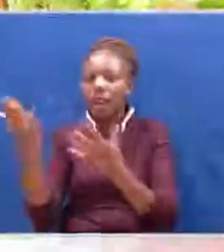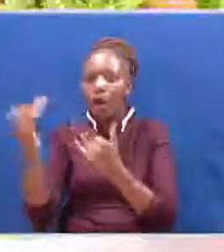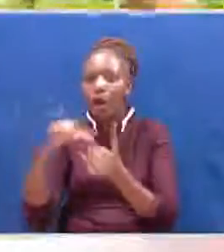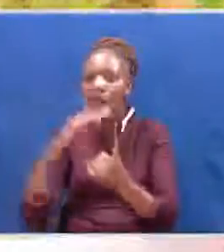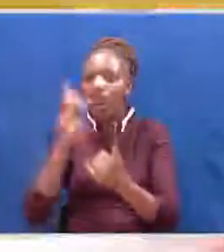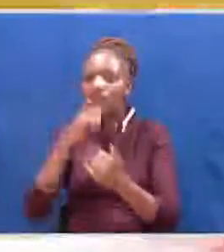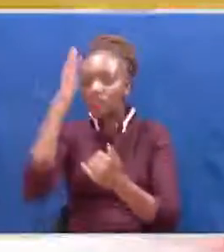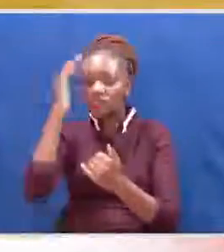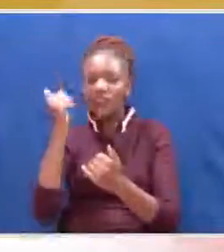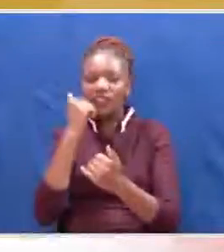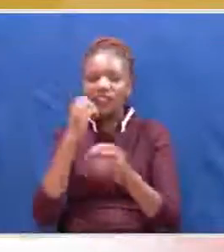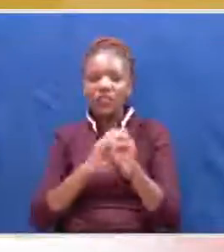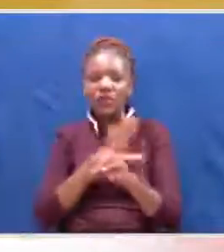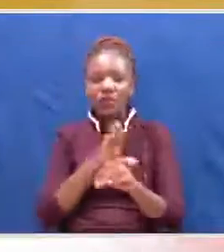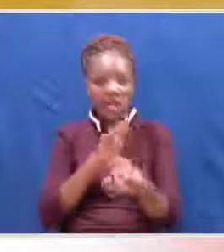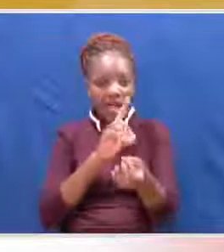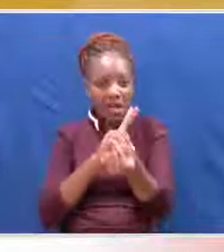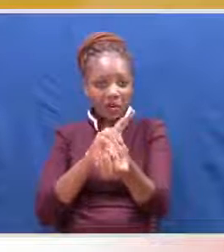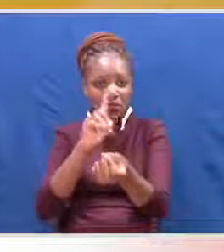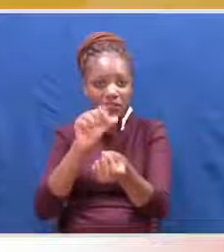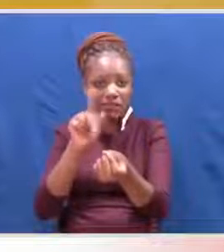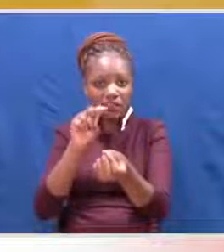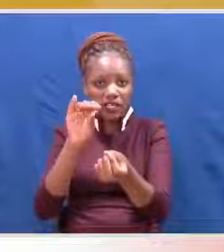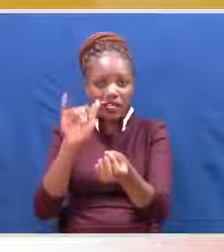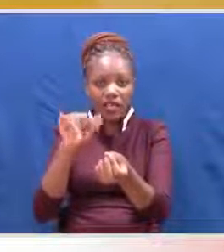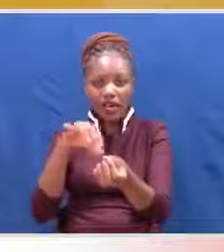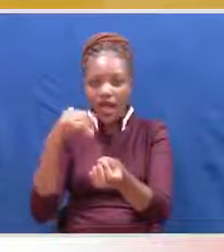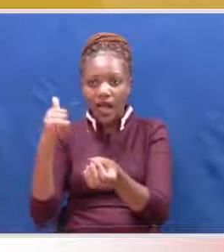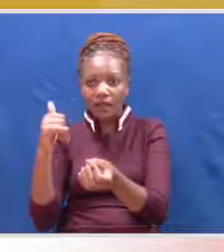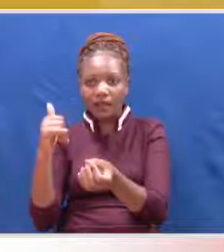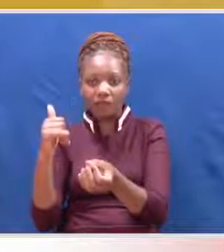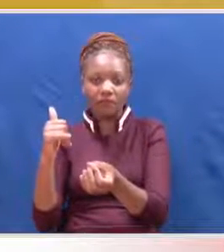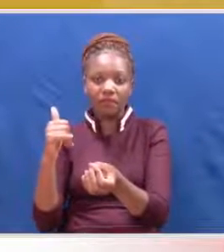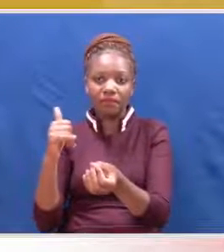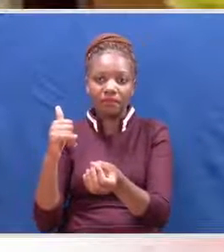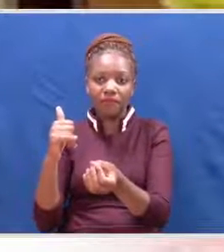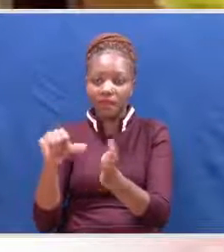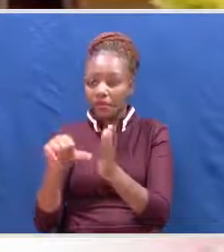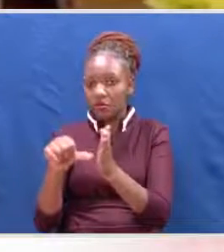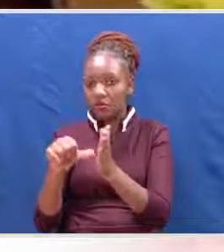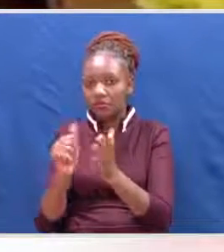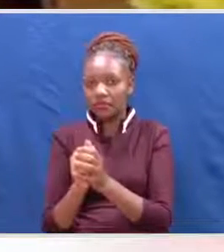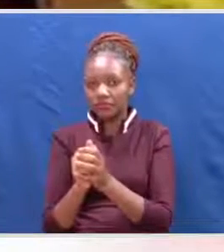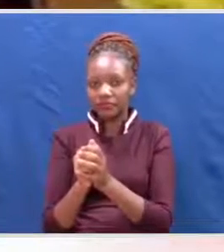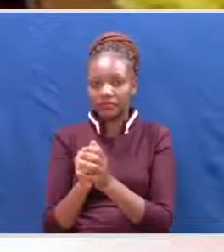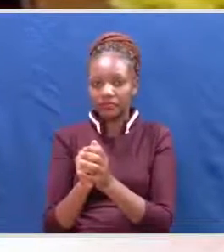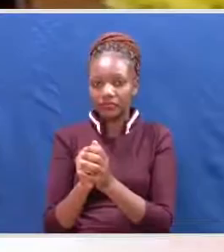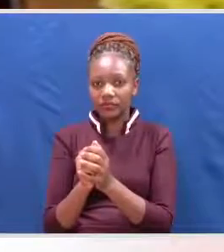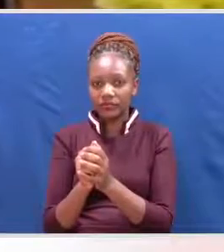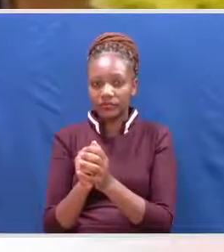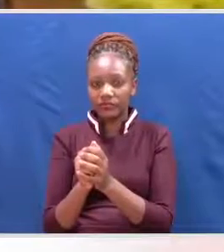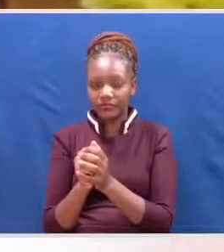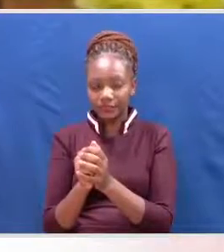COVID, Dr. Daniel Alushula, another hammer blow to his recovery journey. By the way,